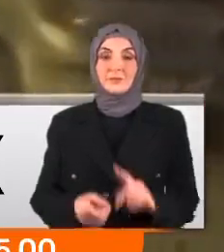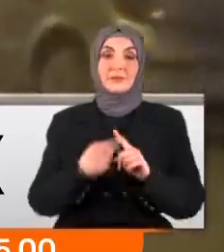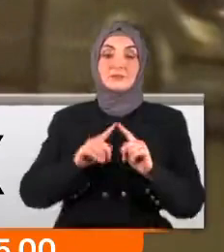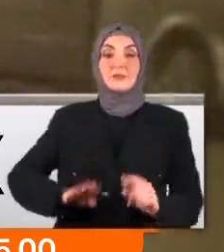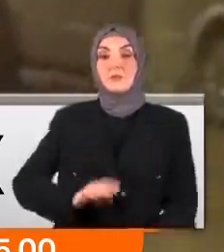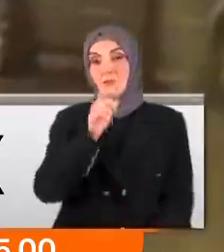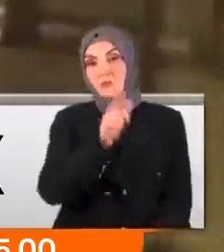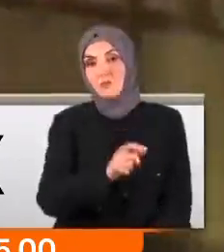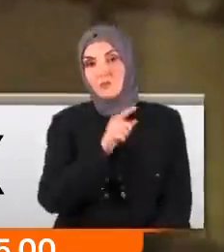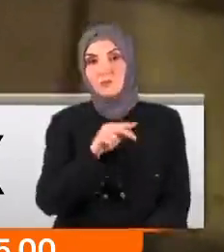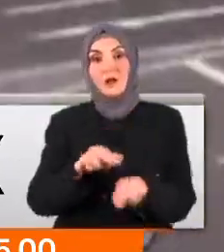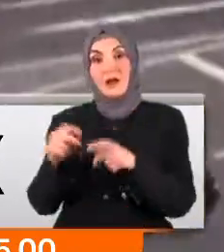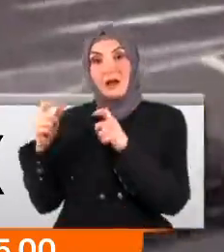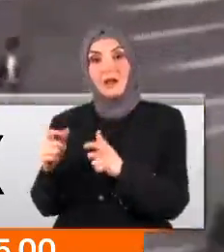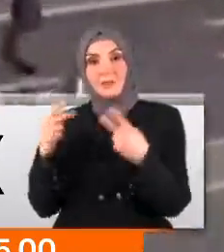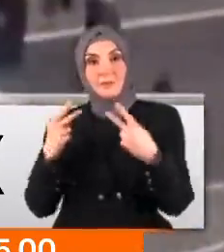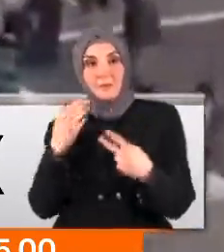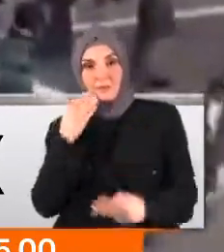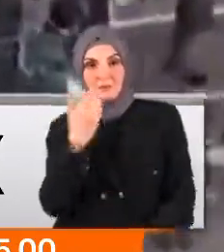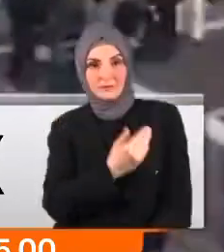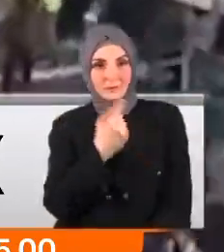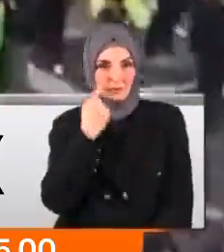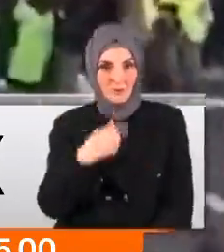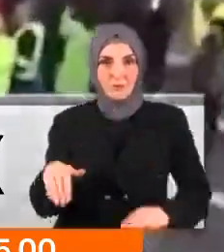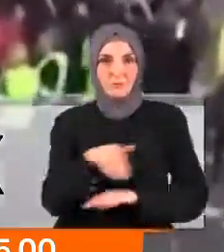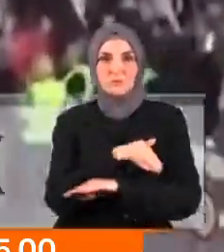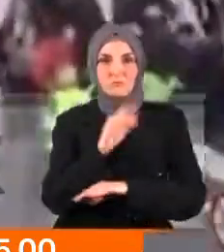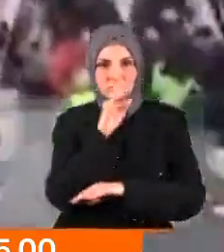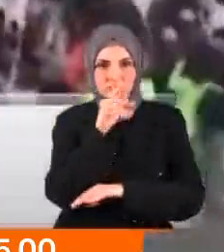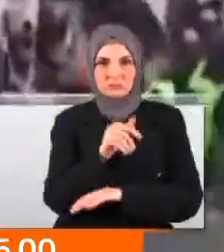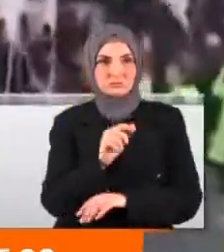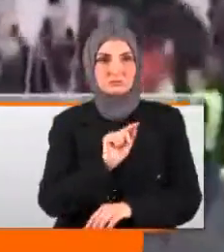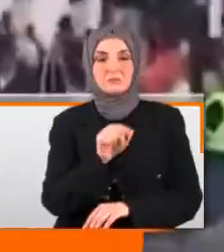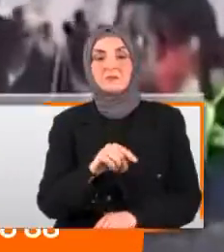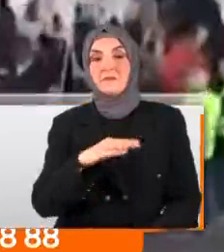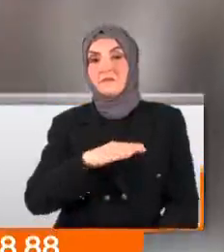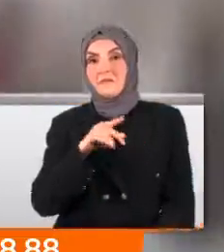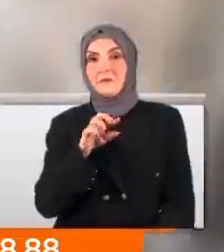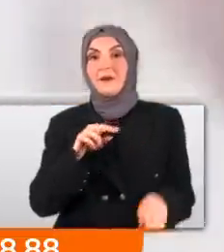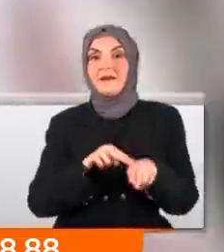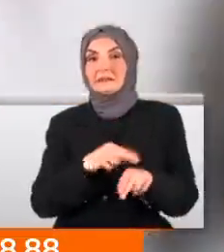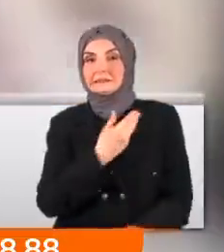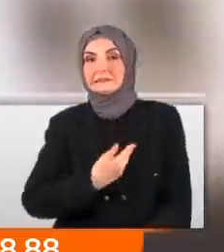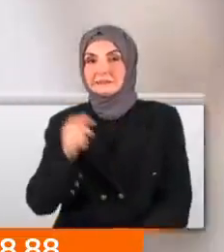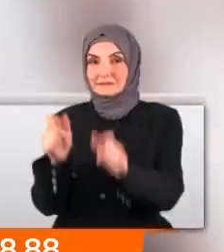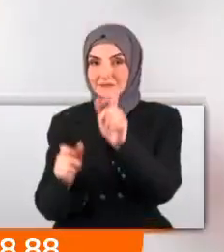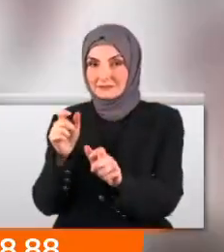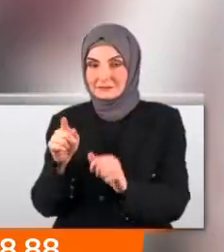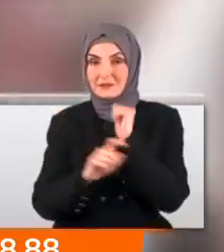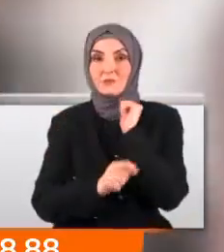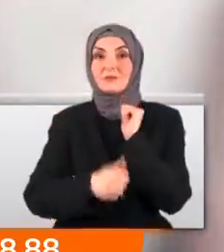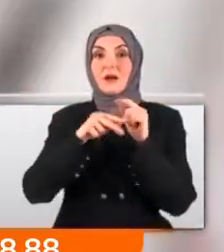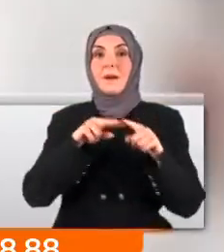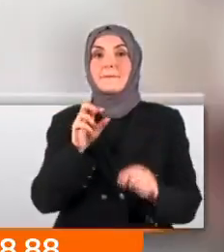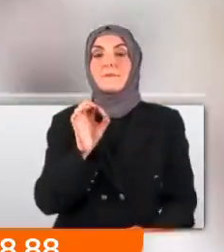Kılıçdaroğlu'na Kandil'den gelen mesajlar sokağa da taştı. PKK sempatizanları terörist başı Öcalan'a özgürlük için